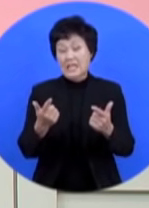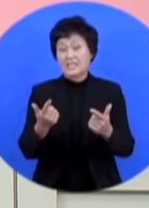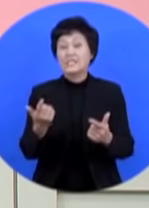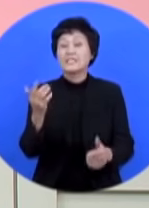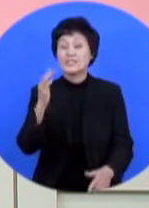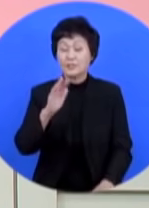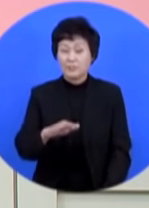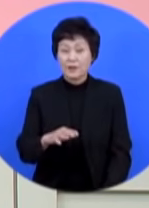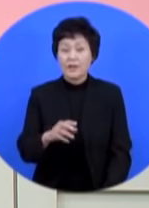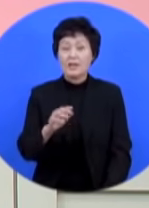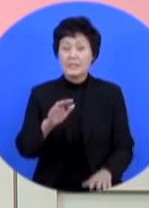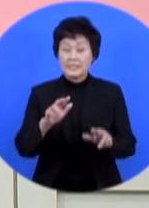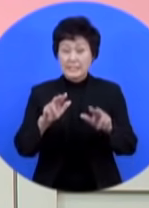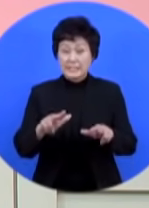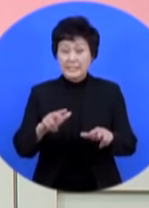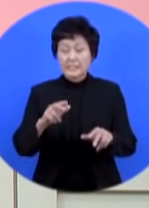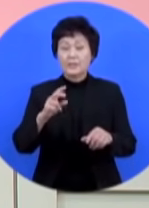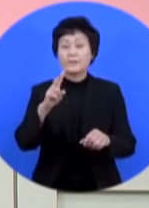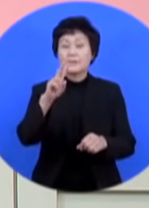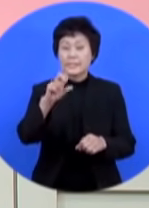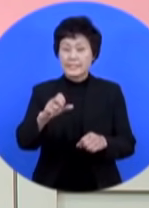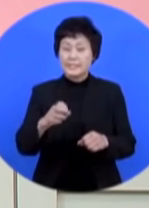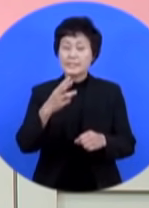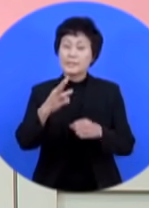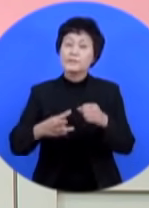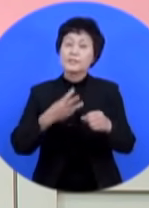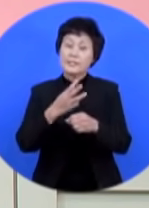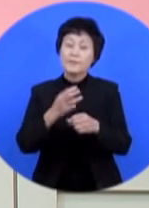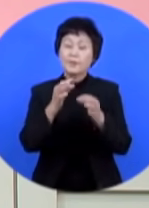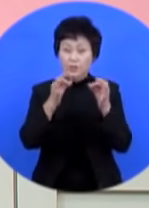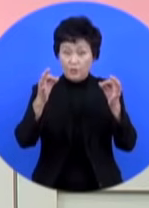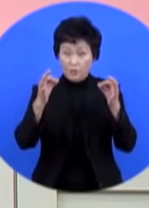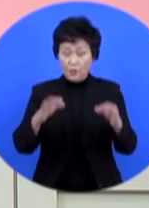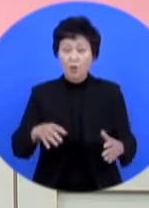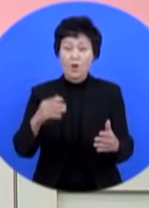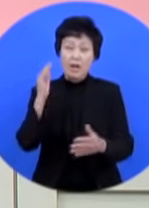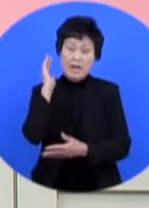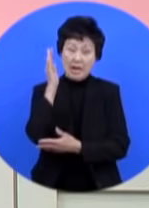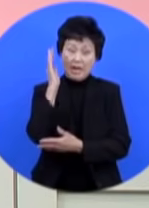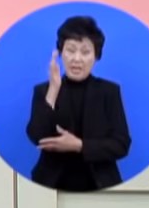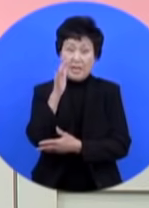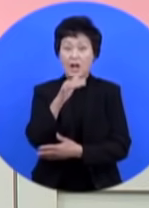강의를 하고 있는 진주신학교라는 곳이 있습니다. 그 진주신학교의 옛 명칭이